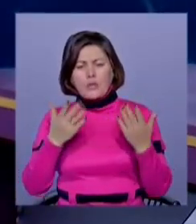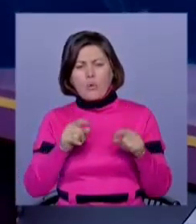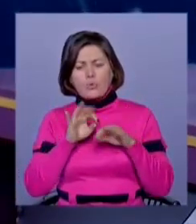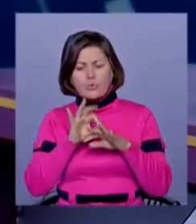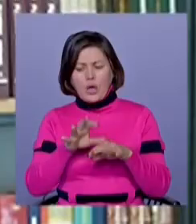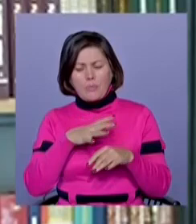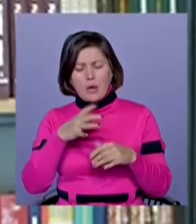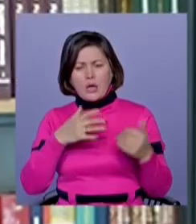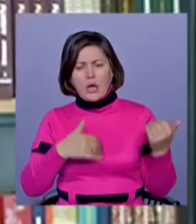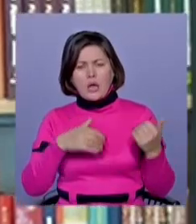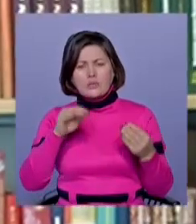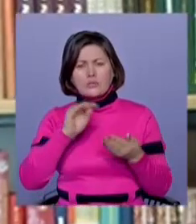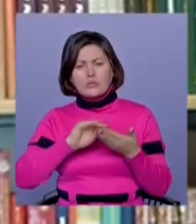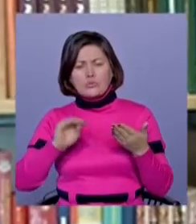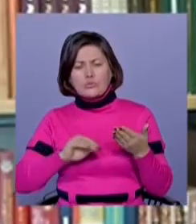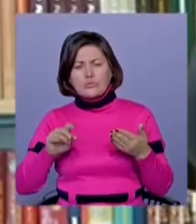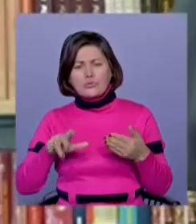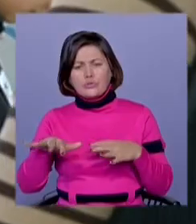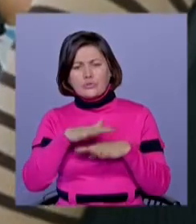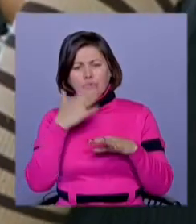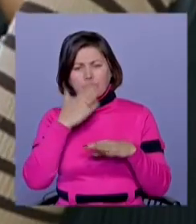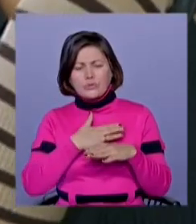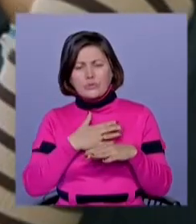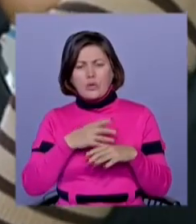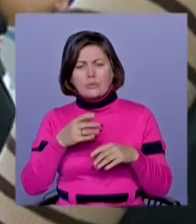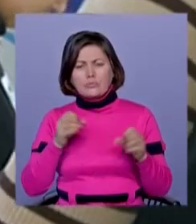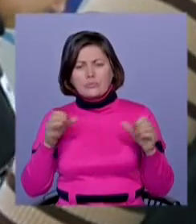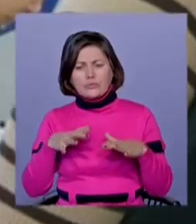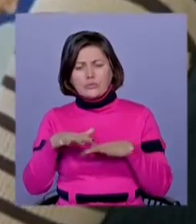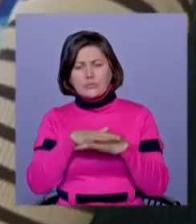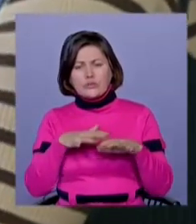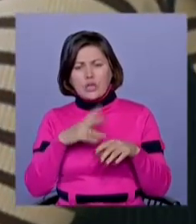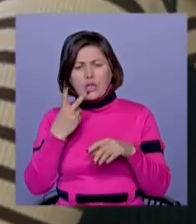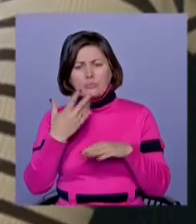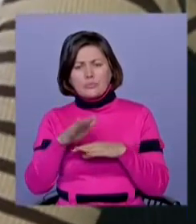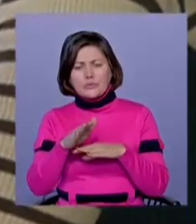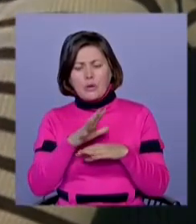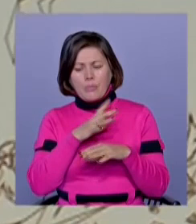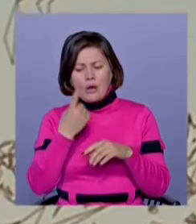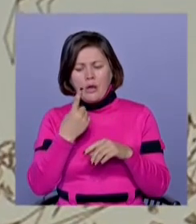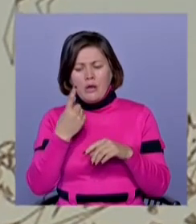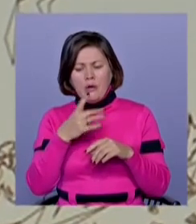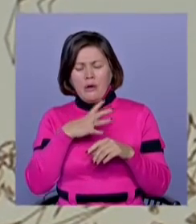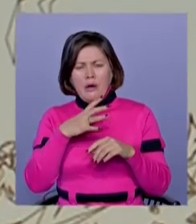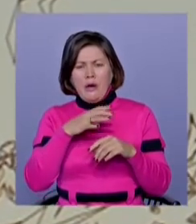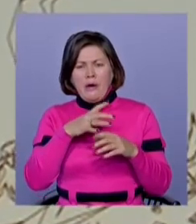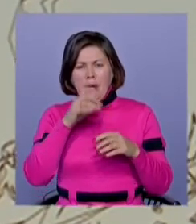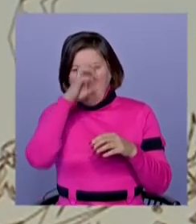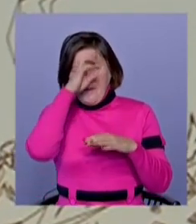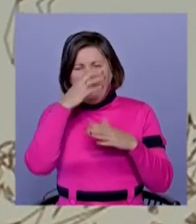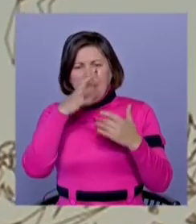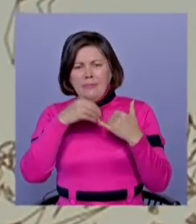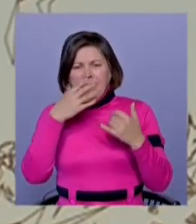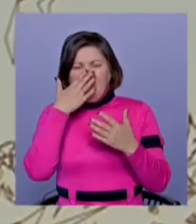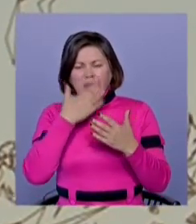шараға ақын жазушылар мен жыр сүйер қауым жиылды. Аталған жыр жинақ екі бөлімнен тұрады. Алғашқы бөлімінде ақынның елге, жерге